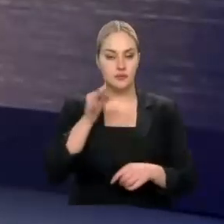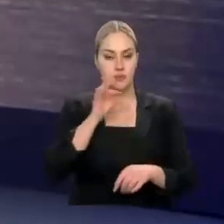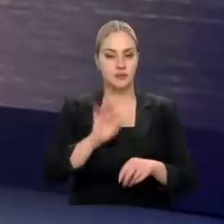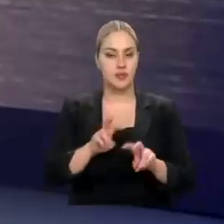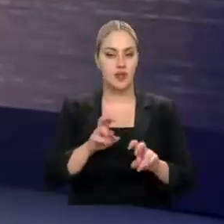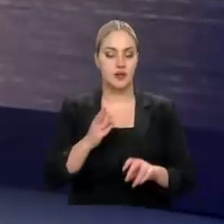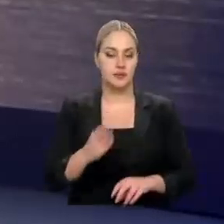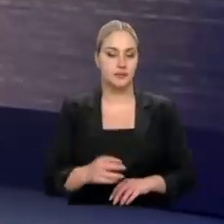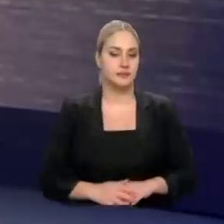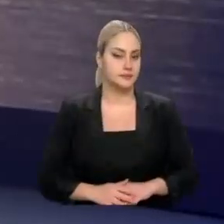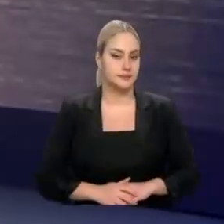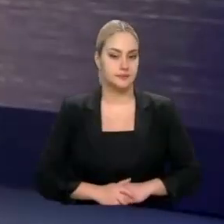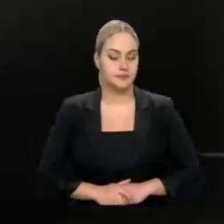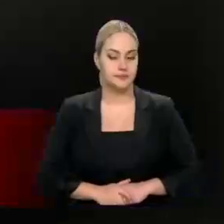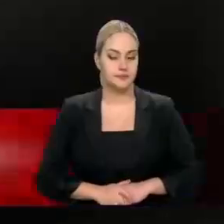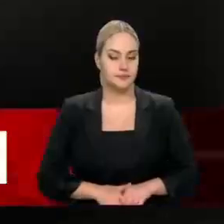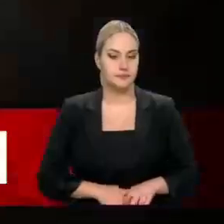an meselesi.